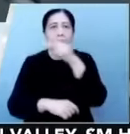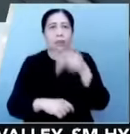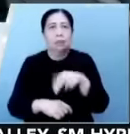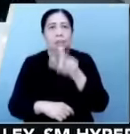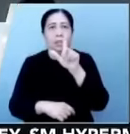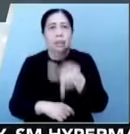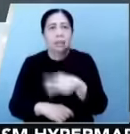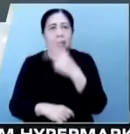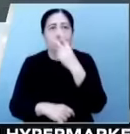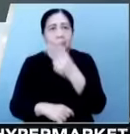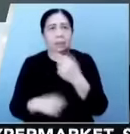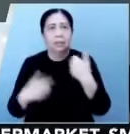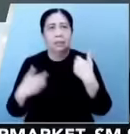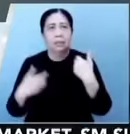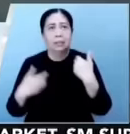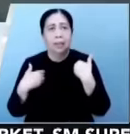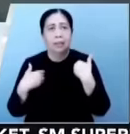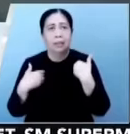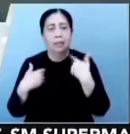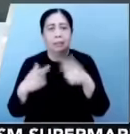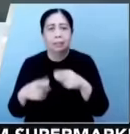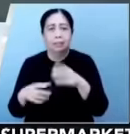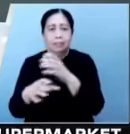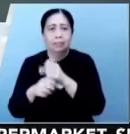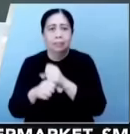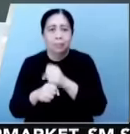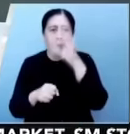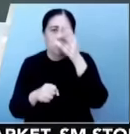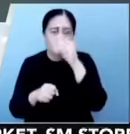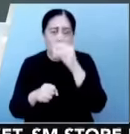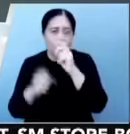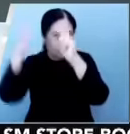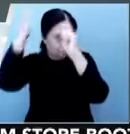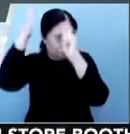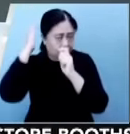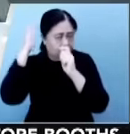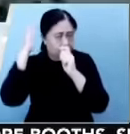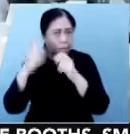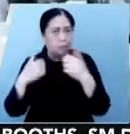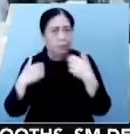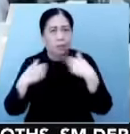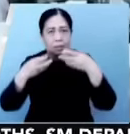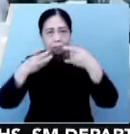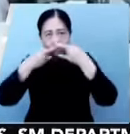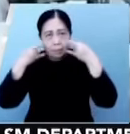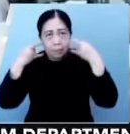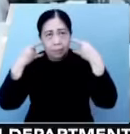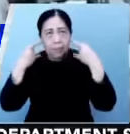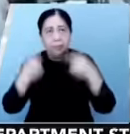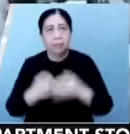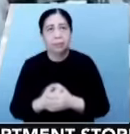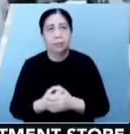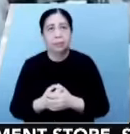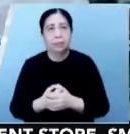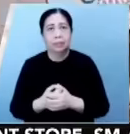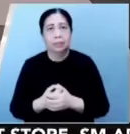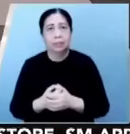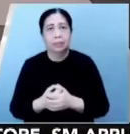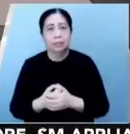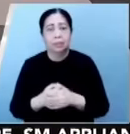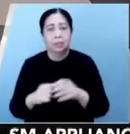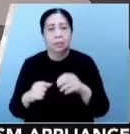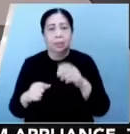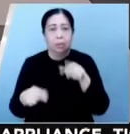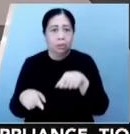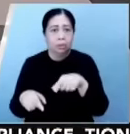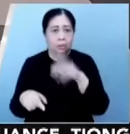daladala na ito pababa ng isang lalaki. Nakasombrero na at nakamask. Nilagyan niya na sombrero yung bata.